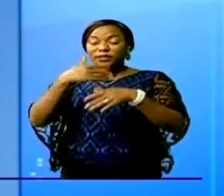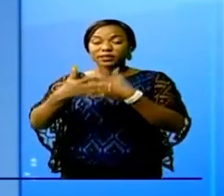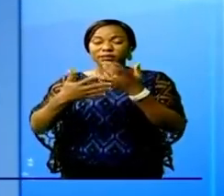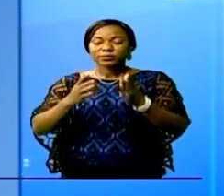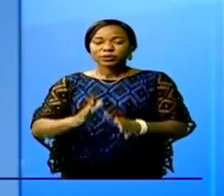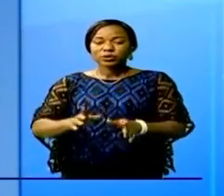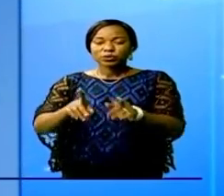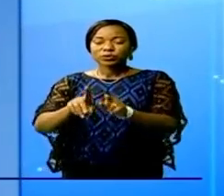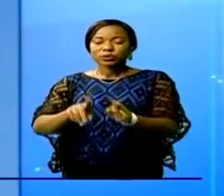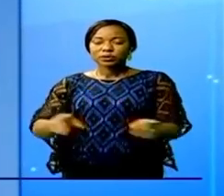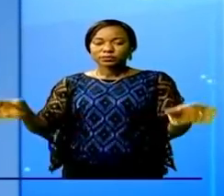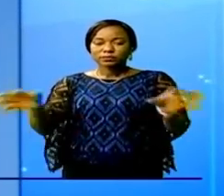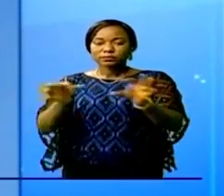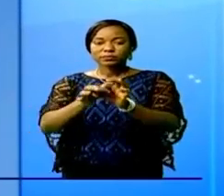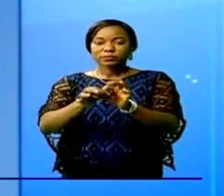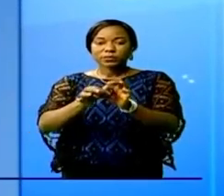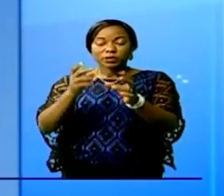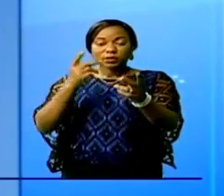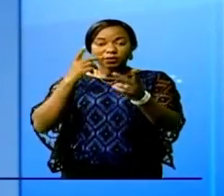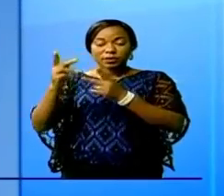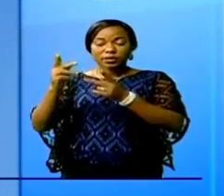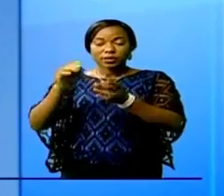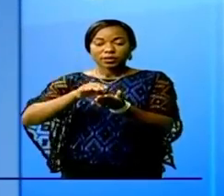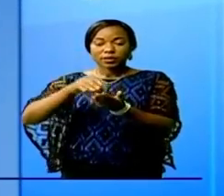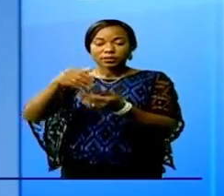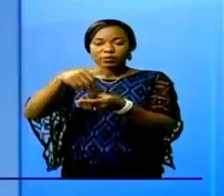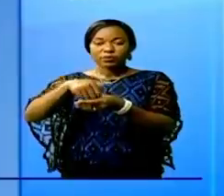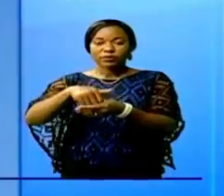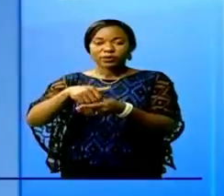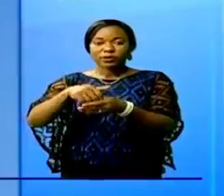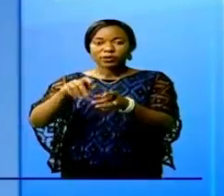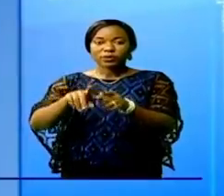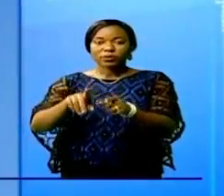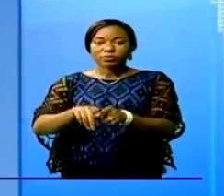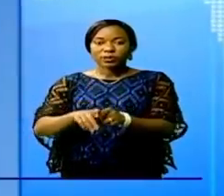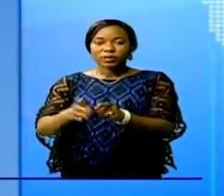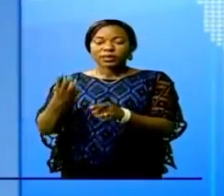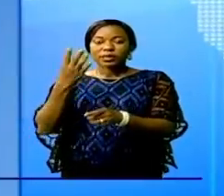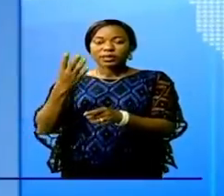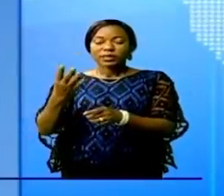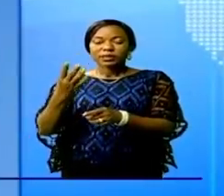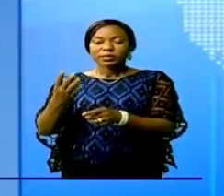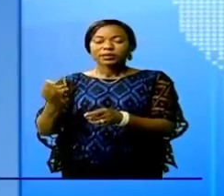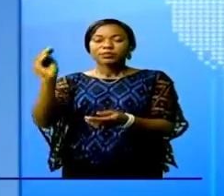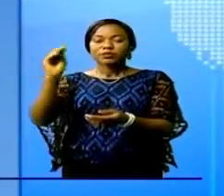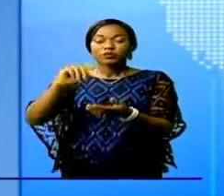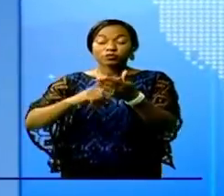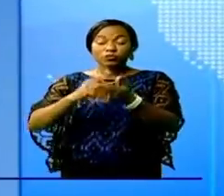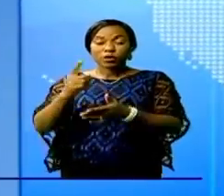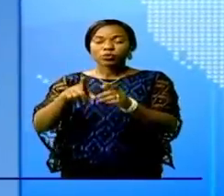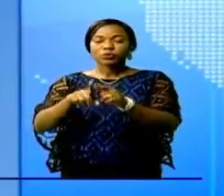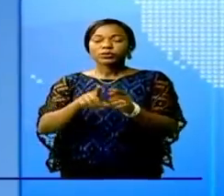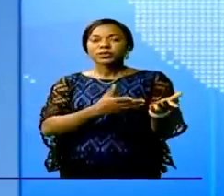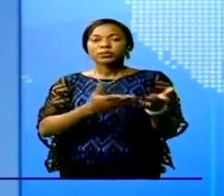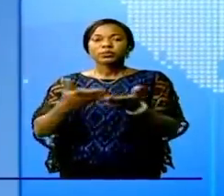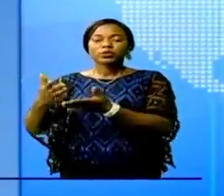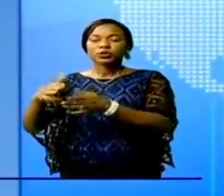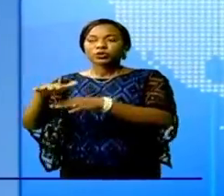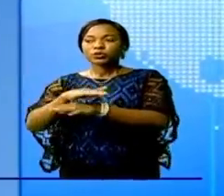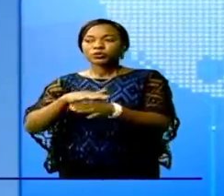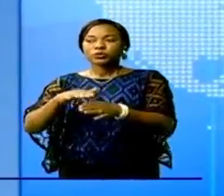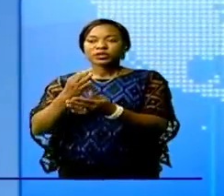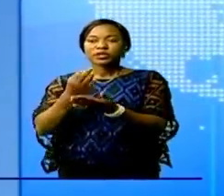relayées dans la revue du portefeuille. Ce magazine, la quatrième du genre, a été porté sur le